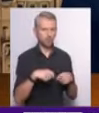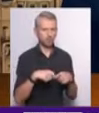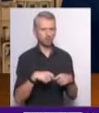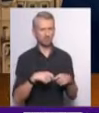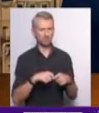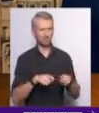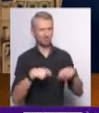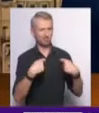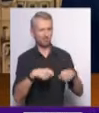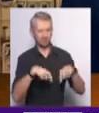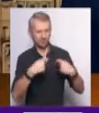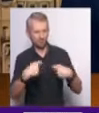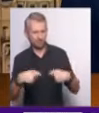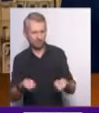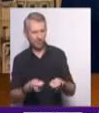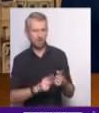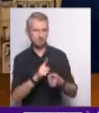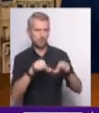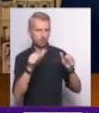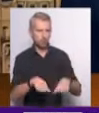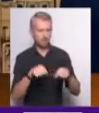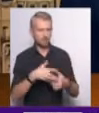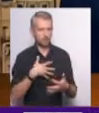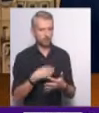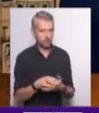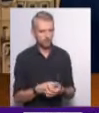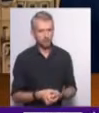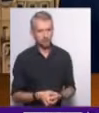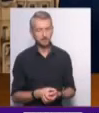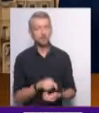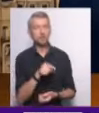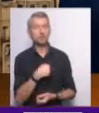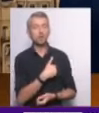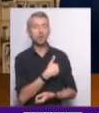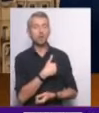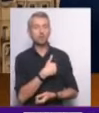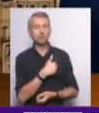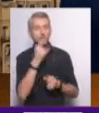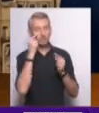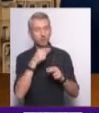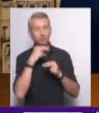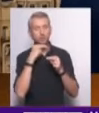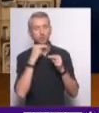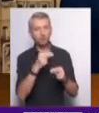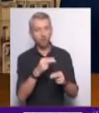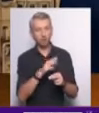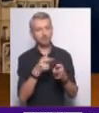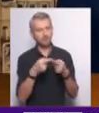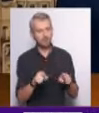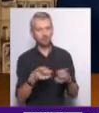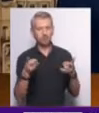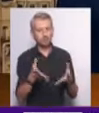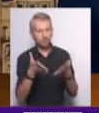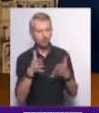перепродажами, там, переоформленням права власності. Тут я хотів би звернути увагу на інше. Треба